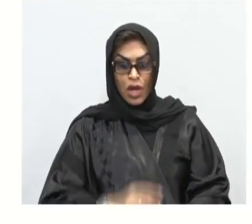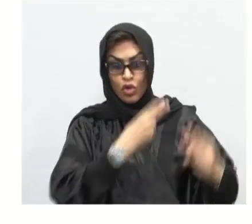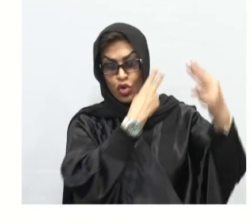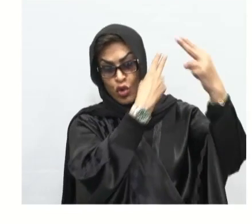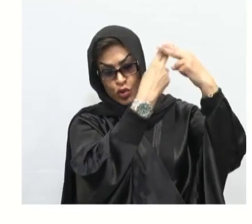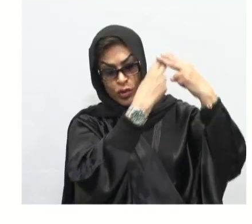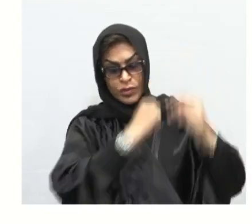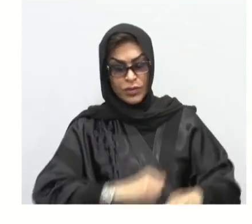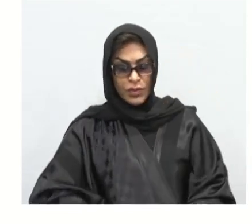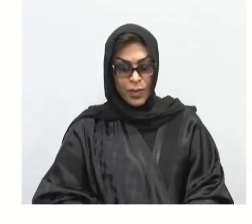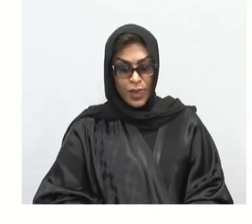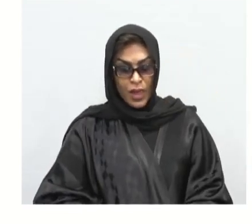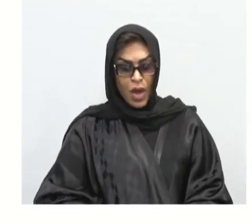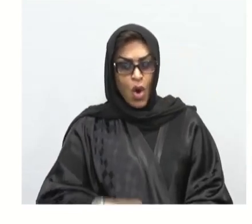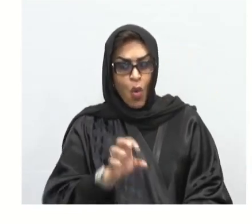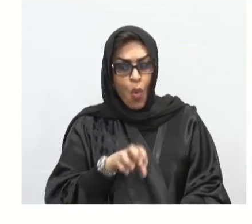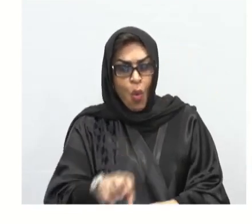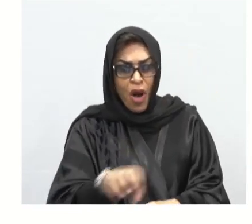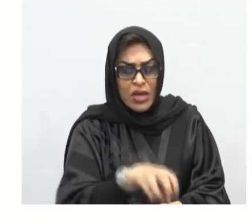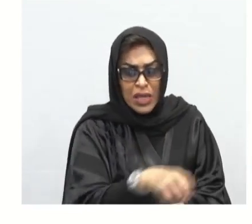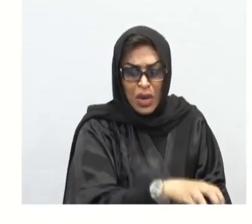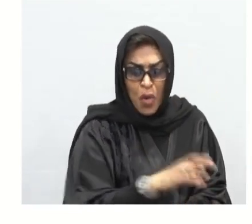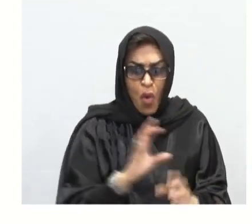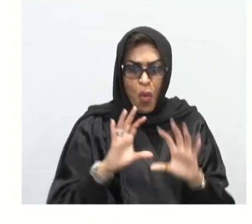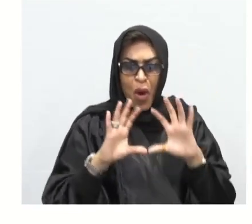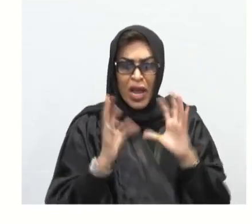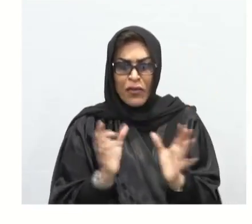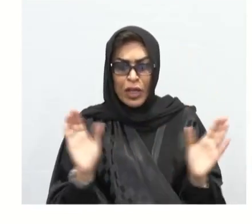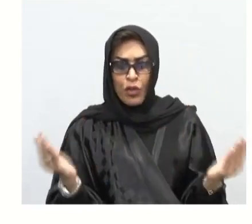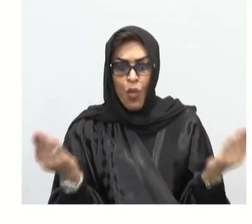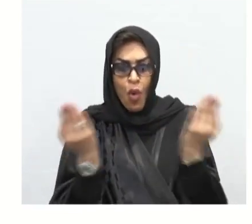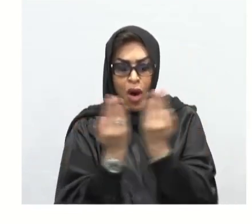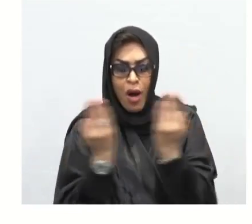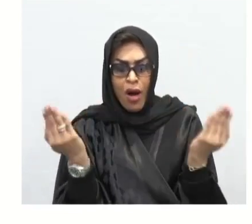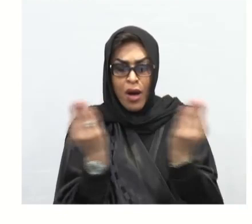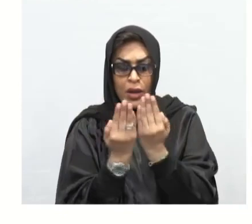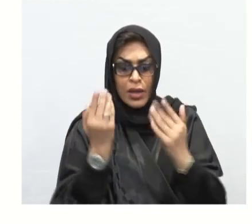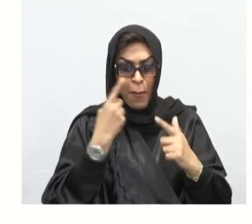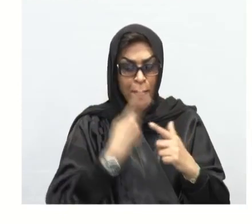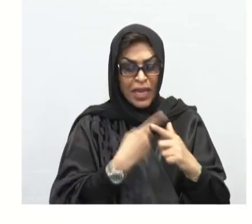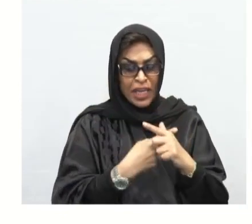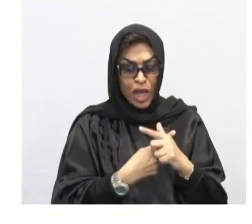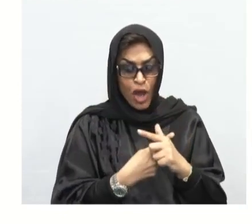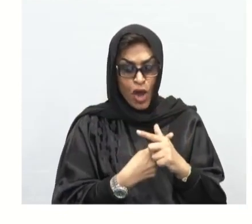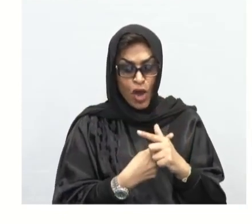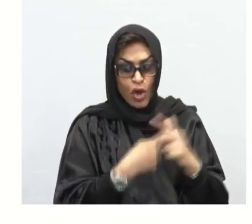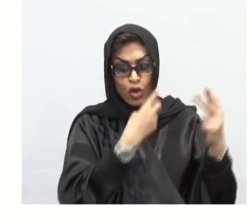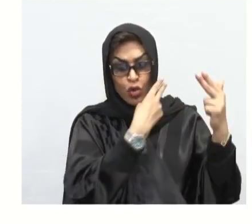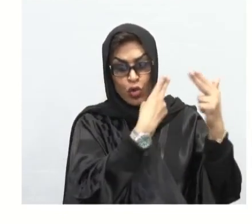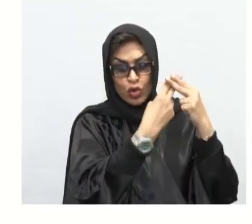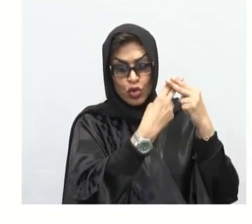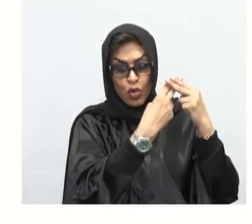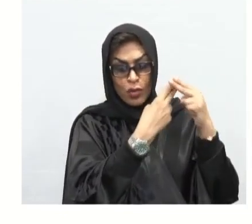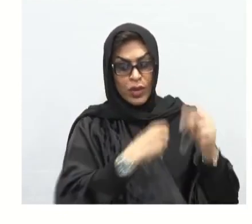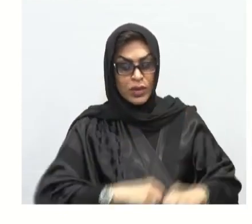خلالها على النجوم وخصائصها وكيفيه المقارنه بين النجوم الشمس رجل الصياد